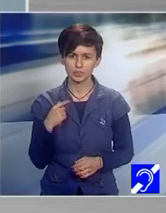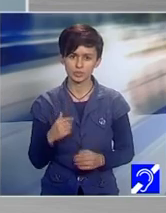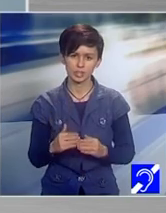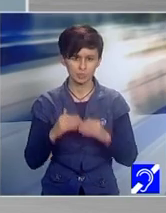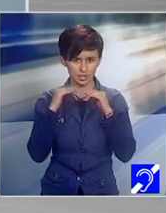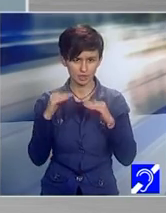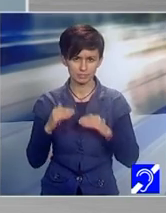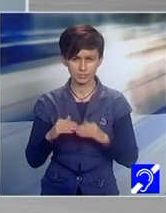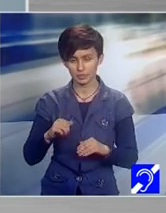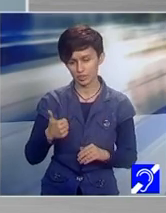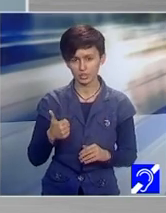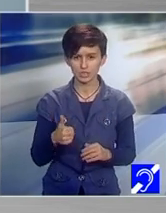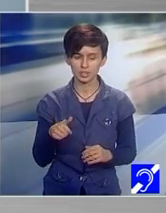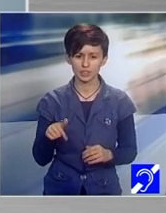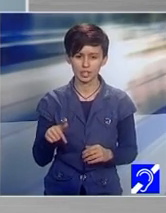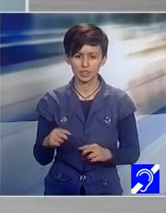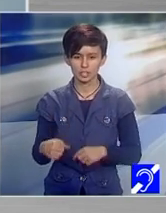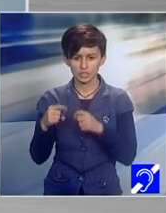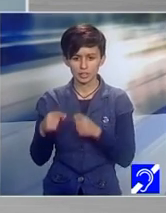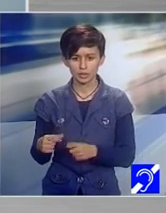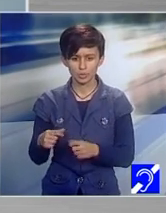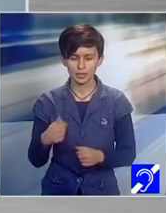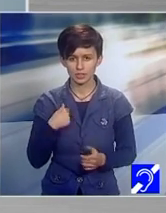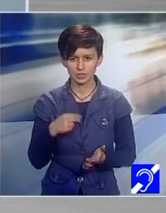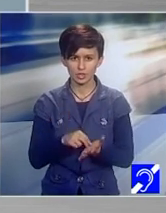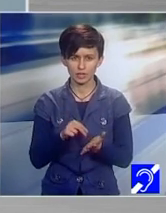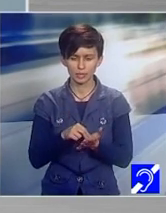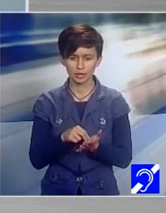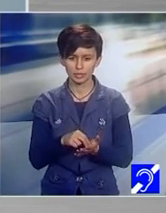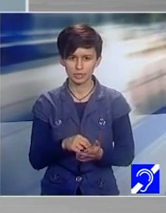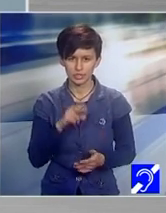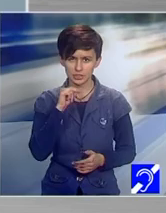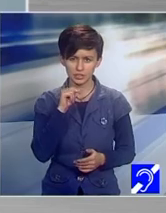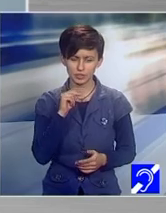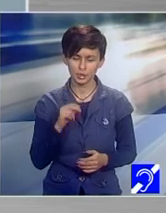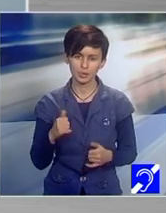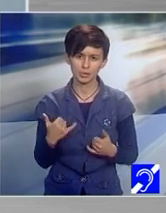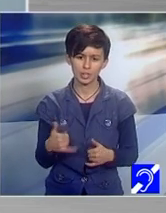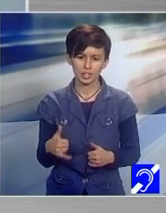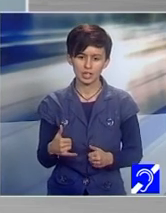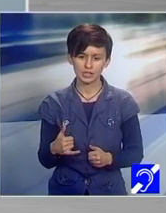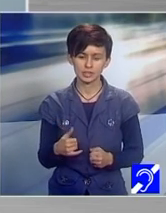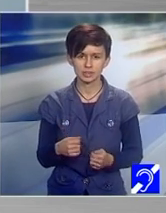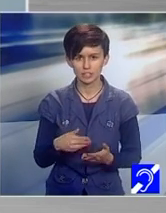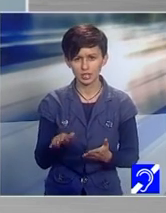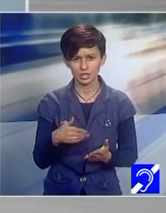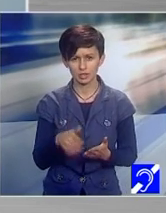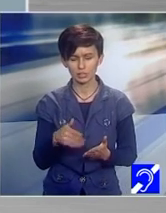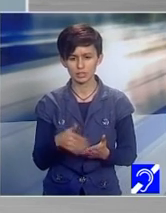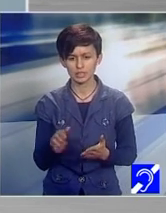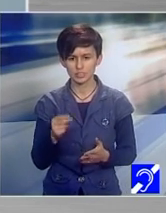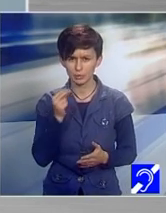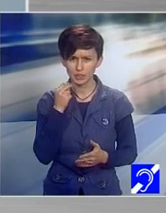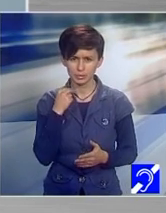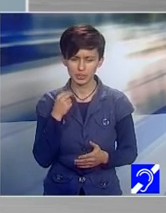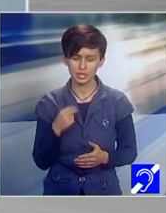acest capitol. Prin urmare, vă propun să ne referim astăzi la risipa alimentară și vă informăm că mii